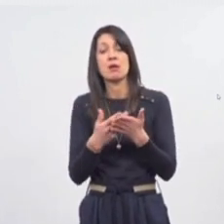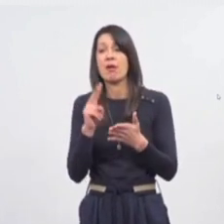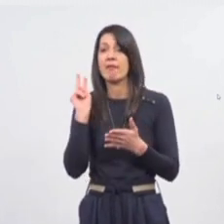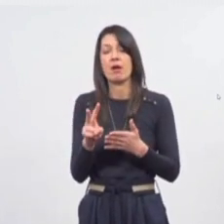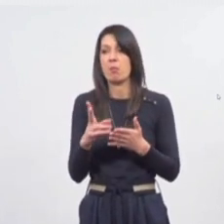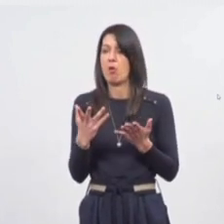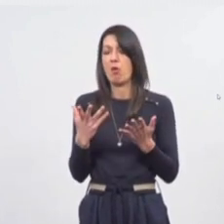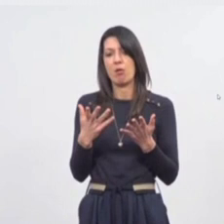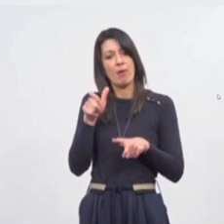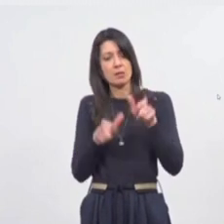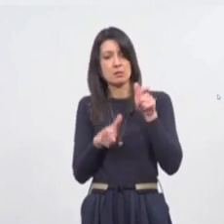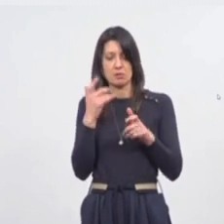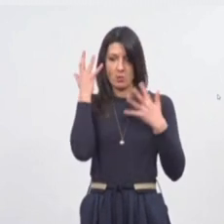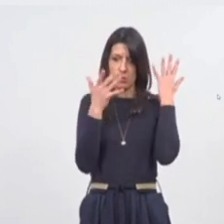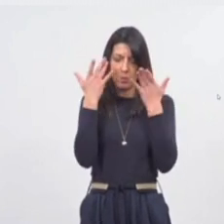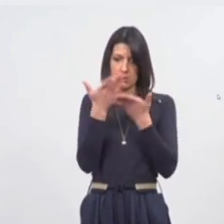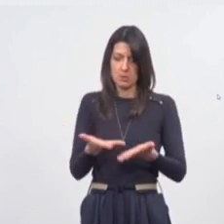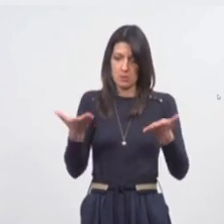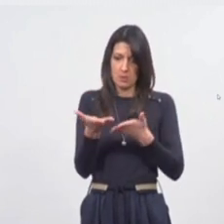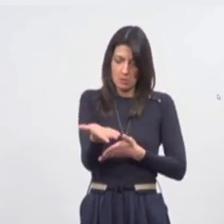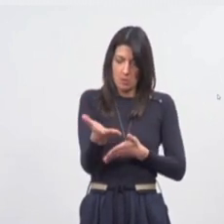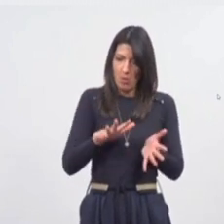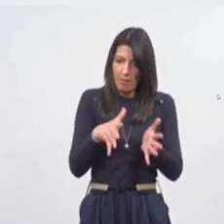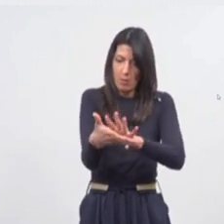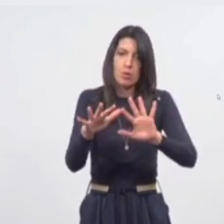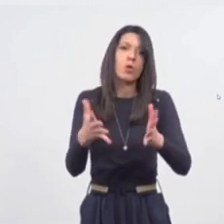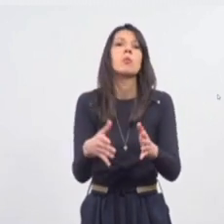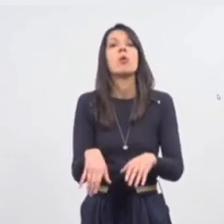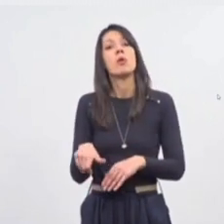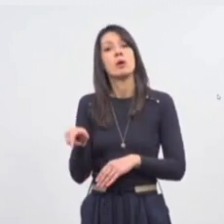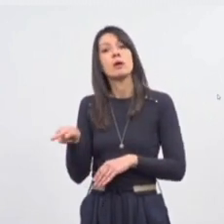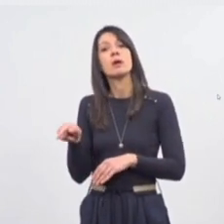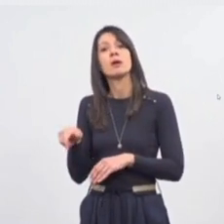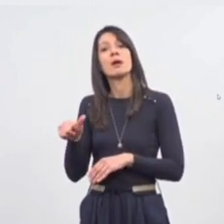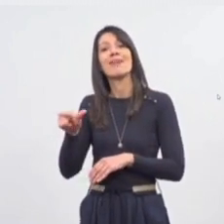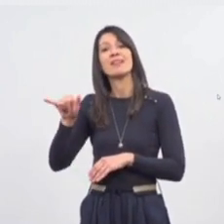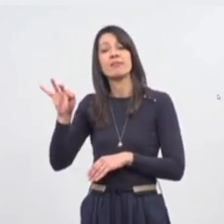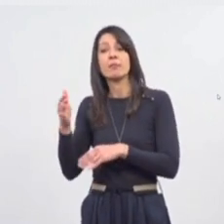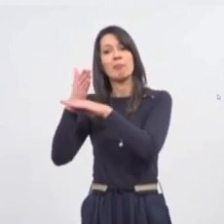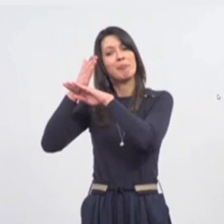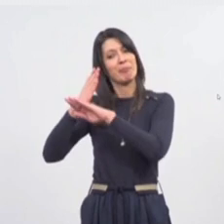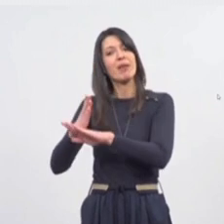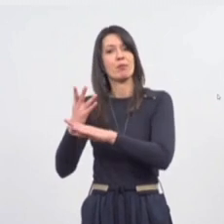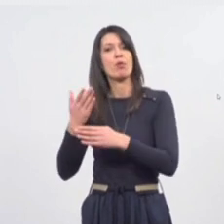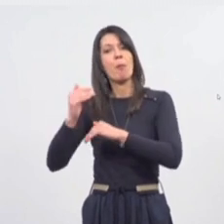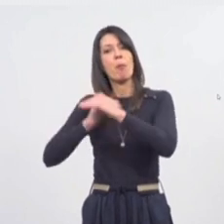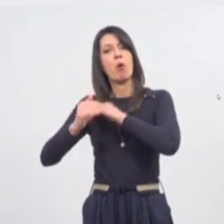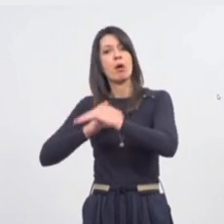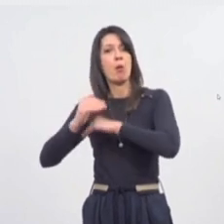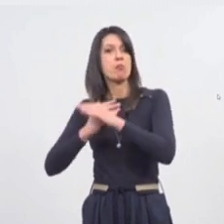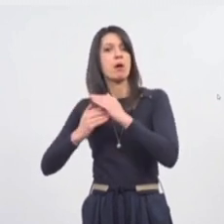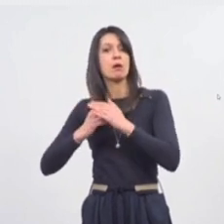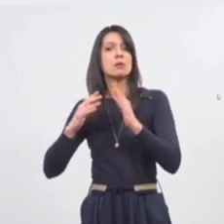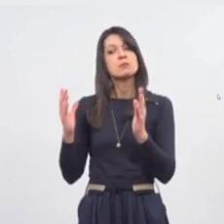de préoccupation et Alif a préparé un plan d'action pour la sauvegarde de ce patrimoine en coordination,